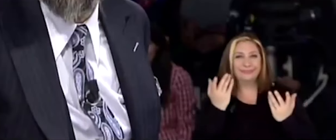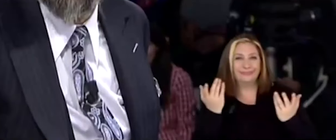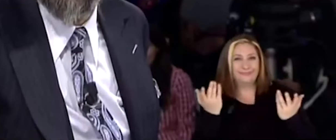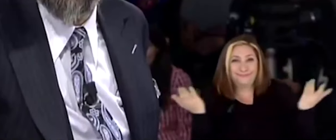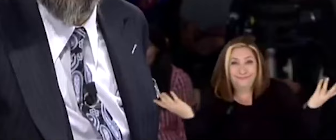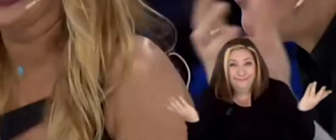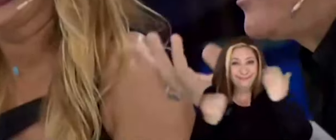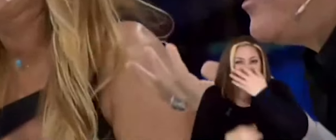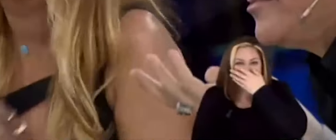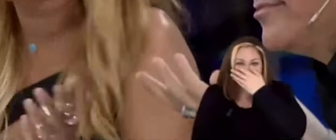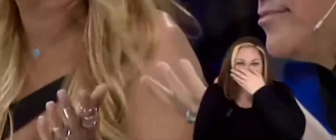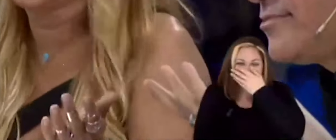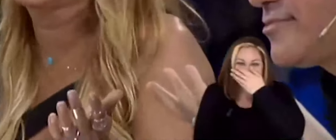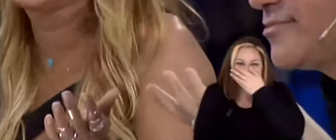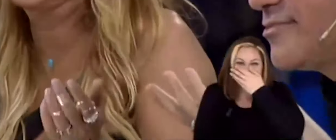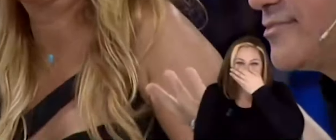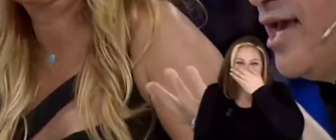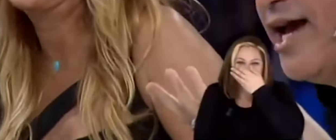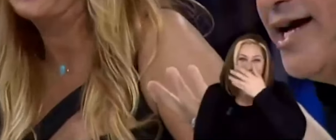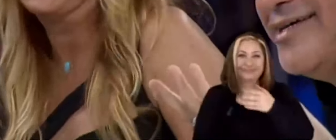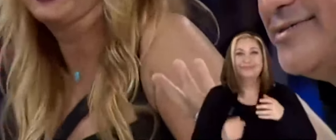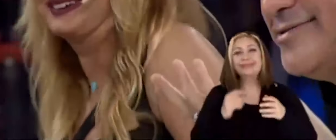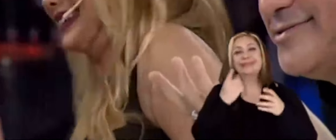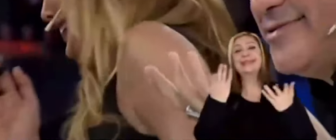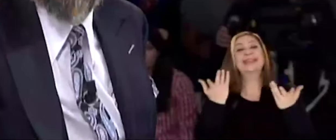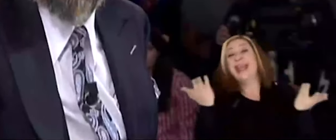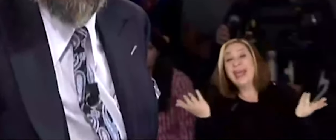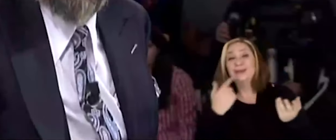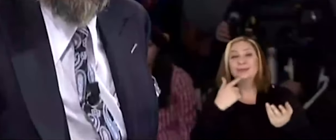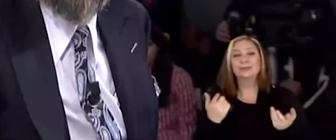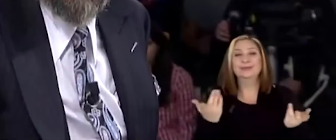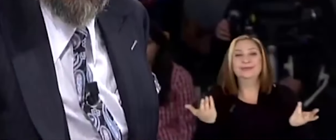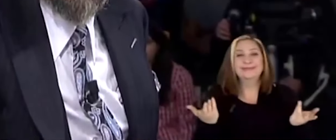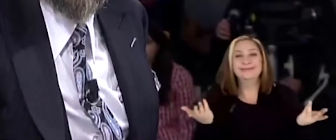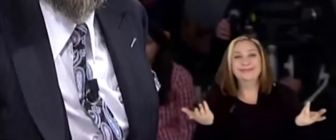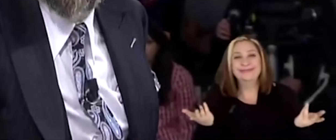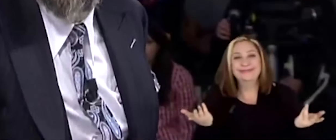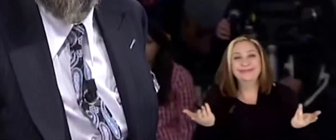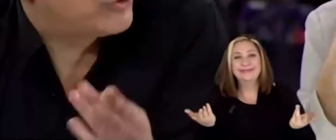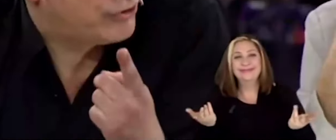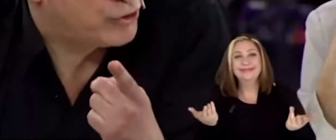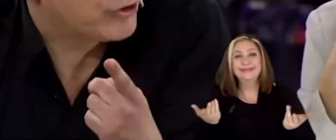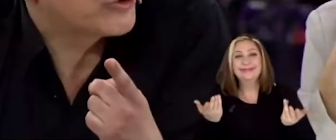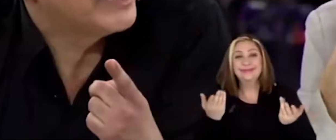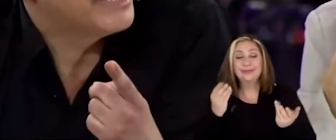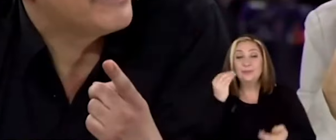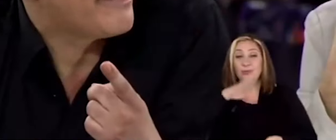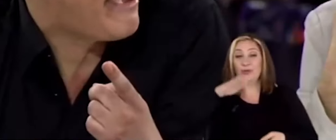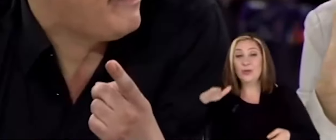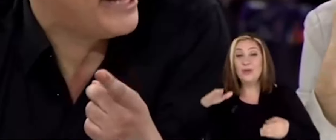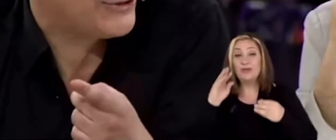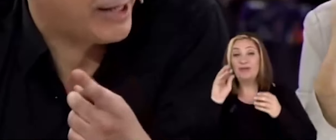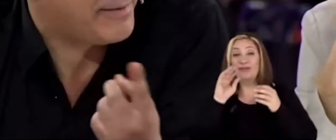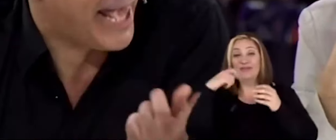Ne? Bunlar çok ucu açık cümleler ya. Sen niye ne diyorsun? Sen... Evet bu ama küçük bak çocukluk filmlerinde